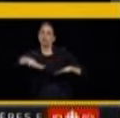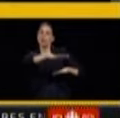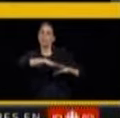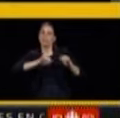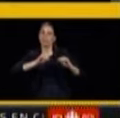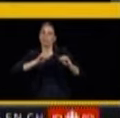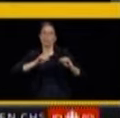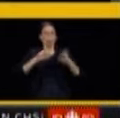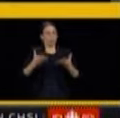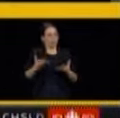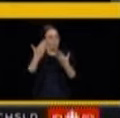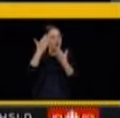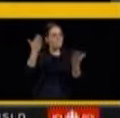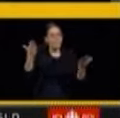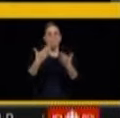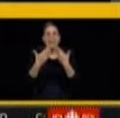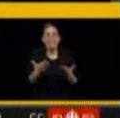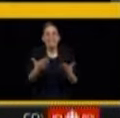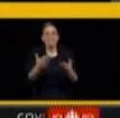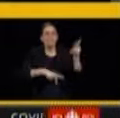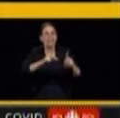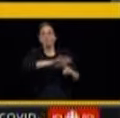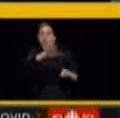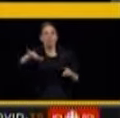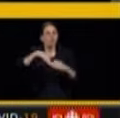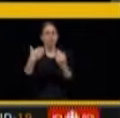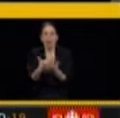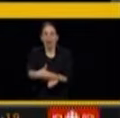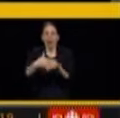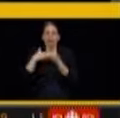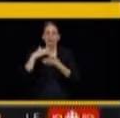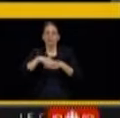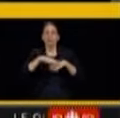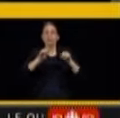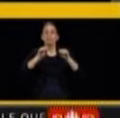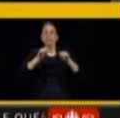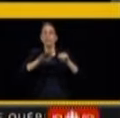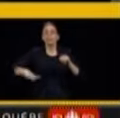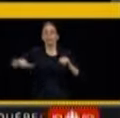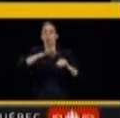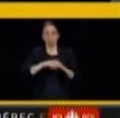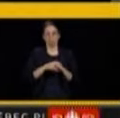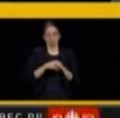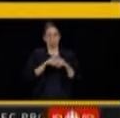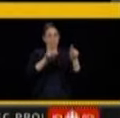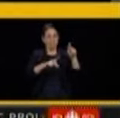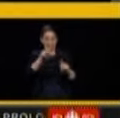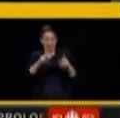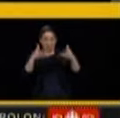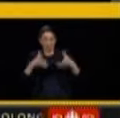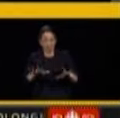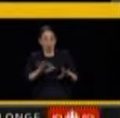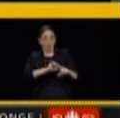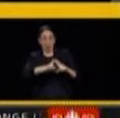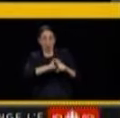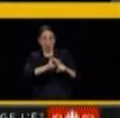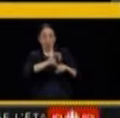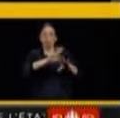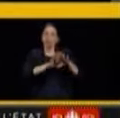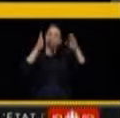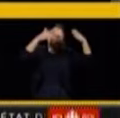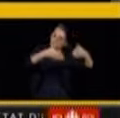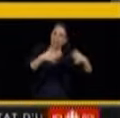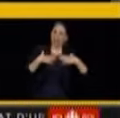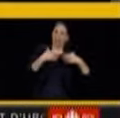nous aider. Alors, comme vous l'avez mentionné, on a les gens qui sont formés en santé, mais on parle des finissants. Et